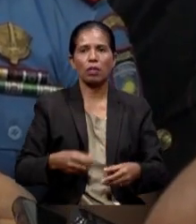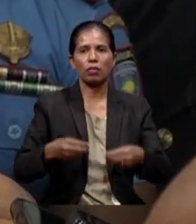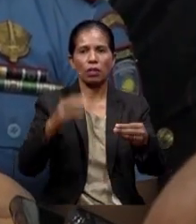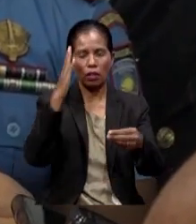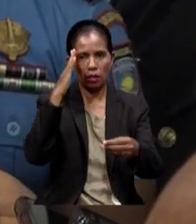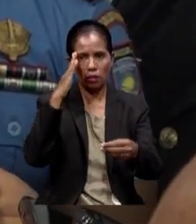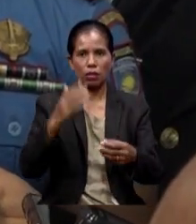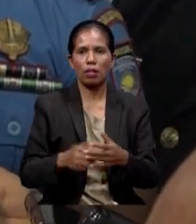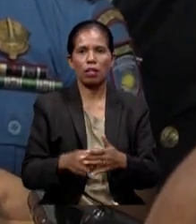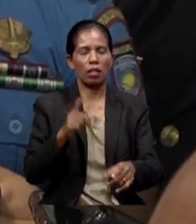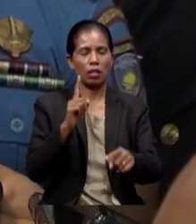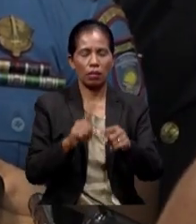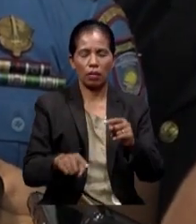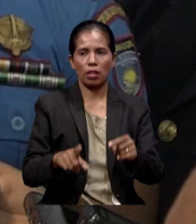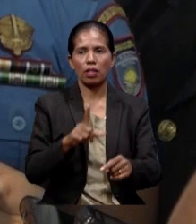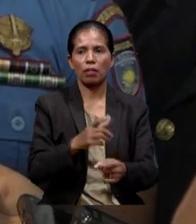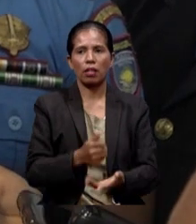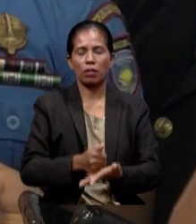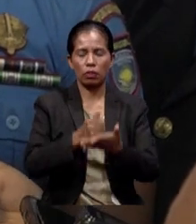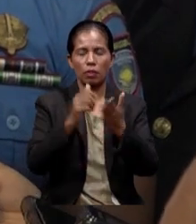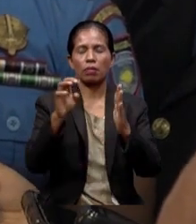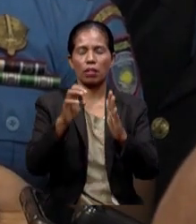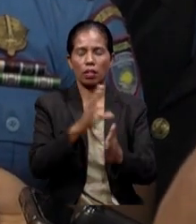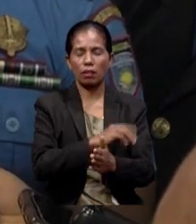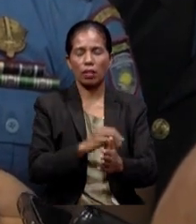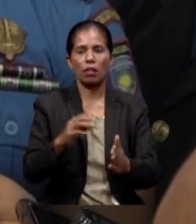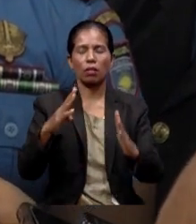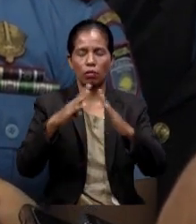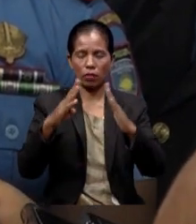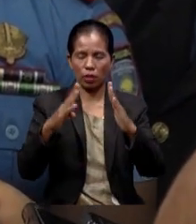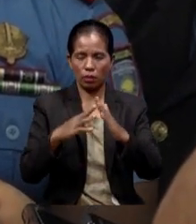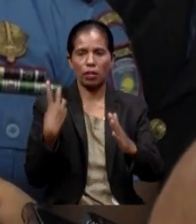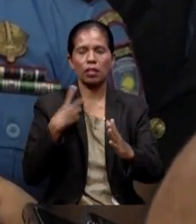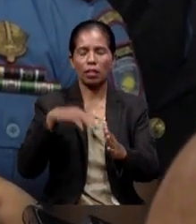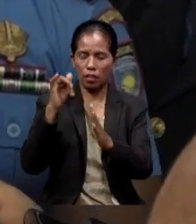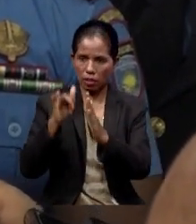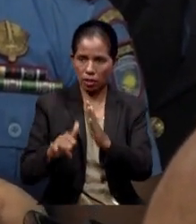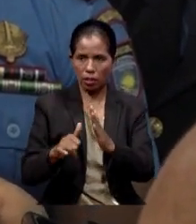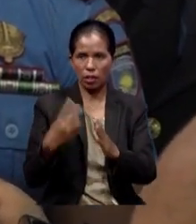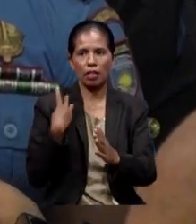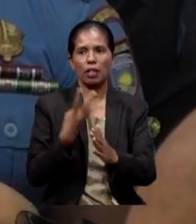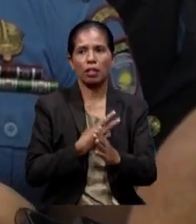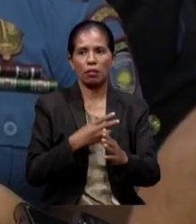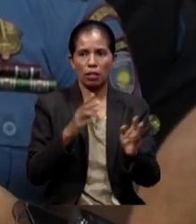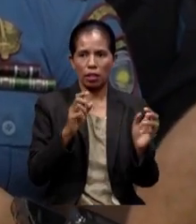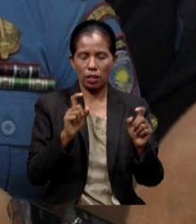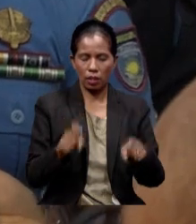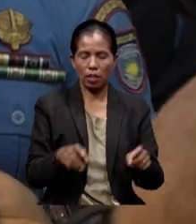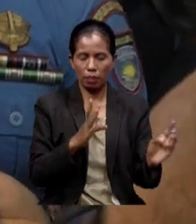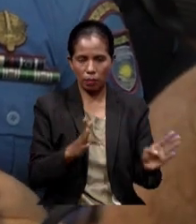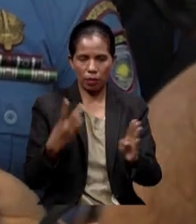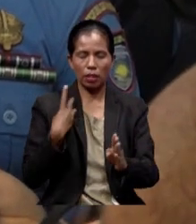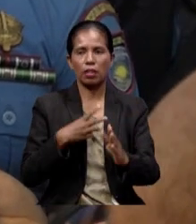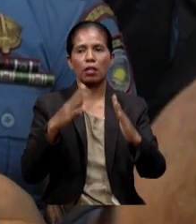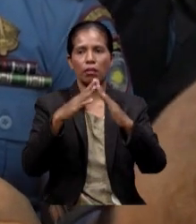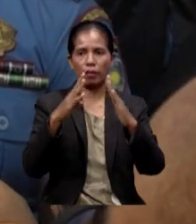para tonone la liga lara meti mba facilidade estar no nyanka uma neve maga agora ita hela ne, mas item tem que preparar ita ne uma rasa kono. Ira